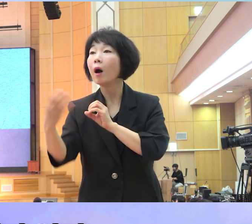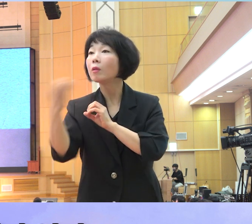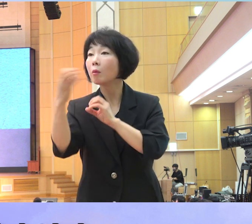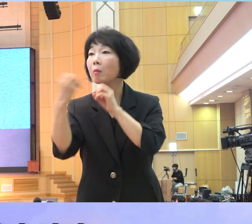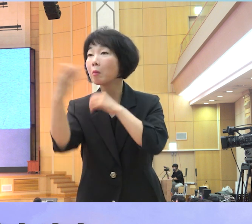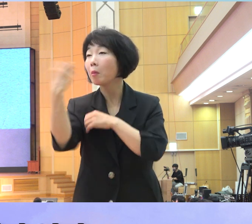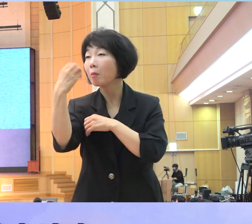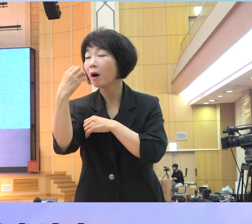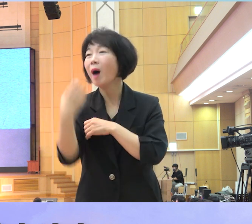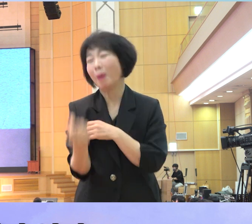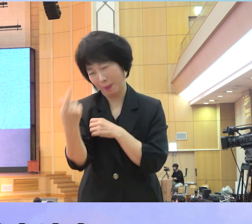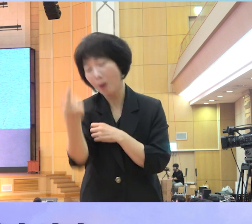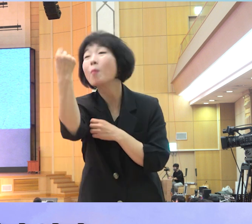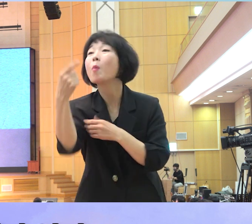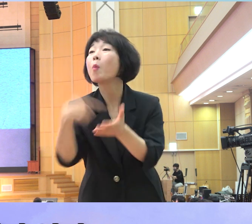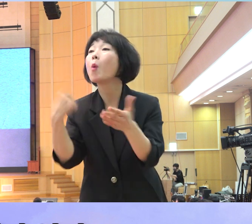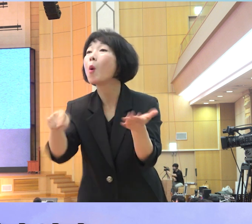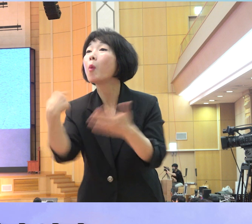뭔데?